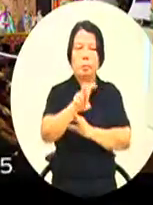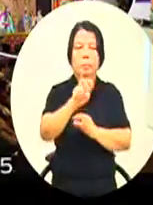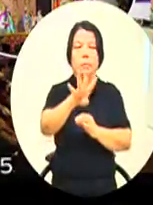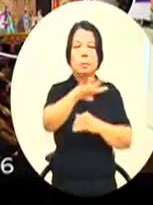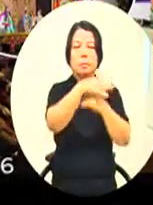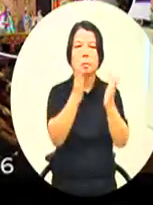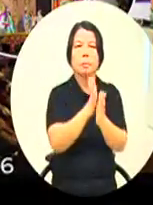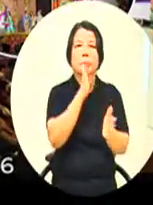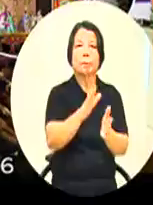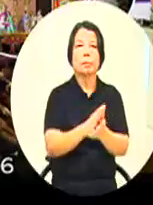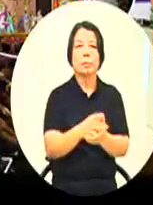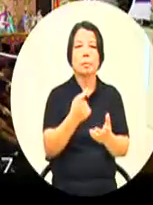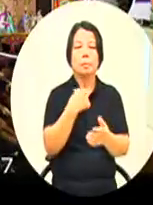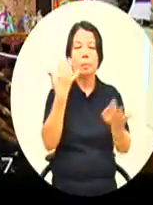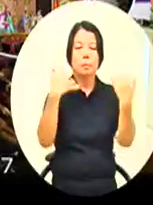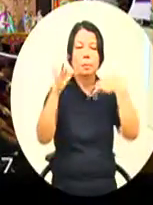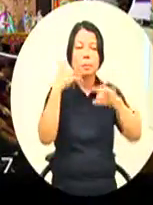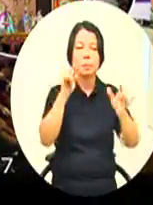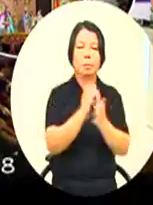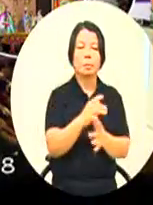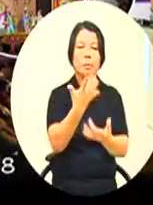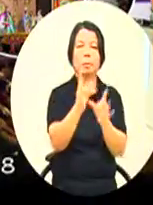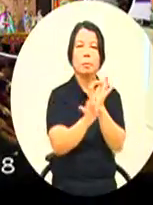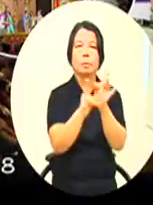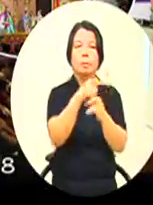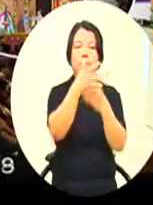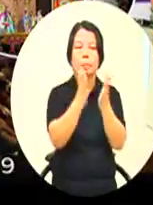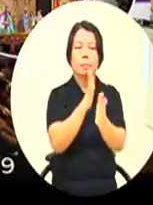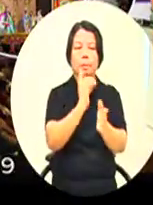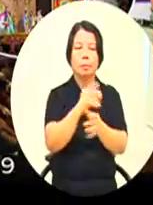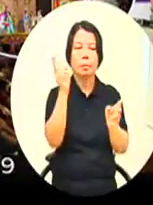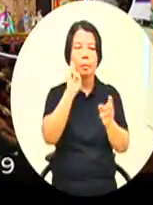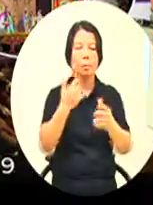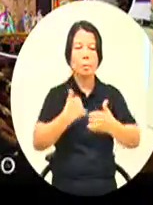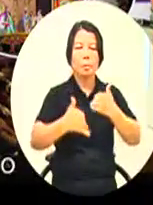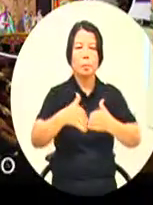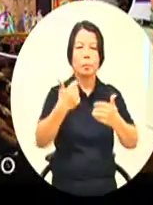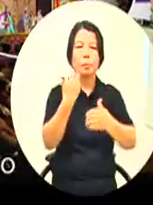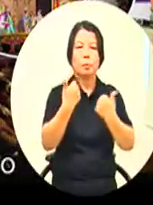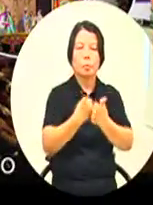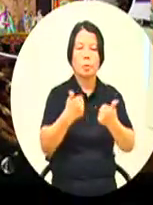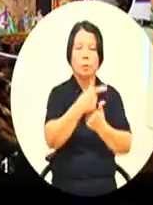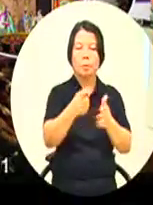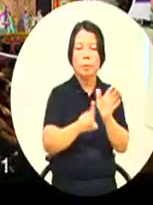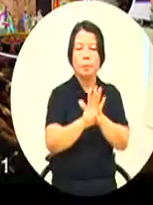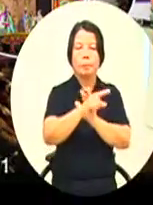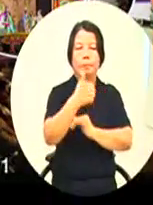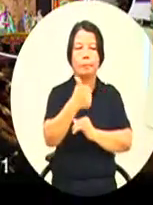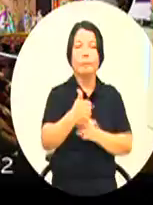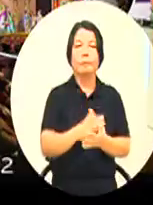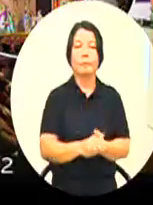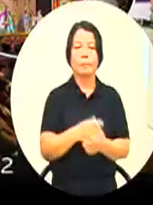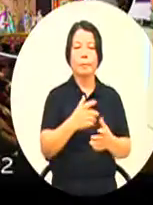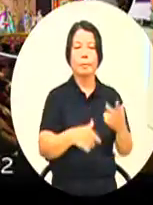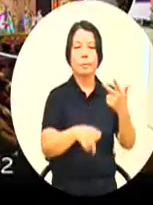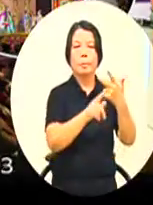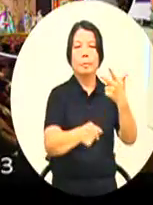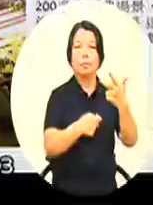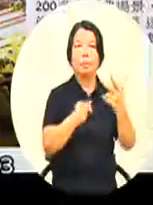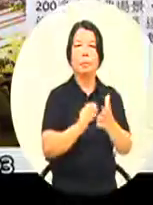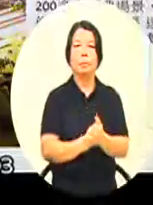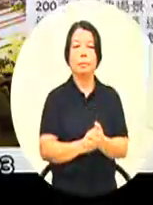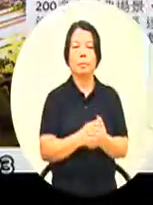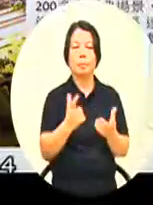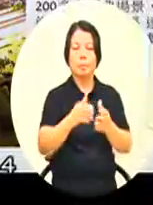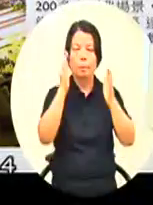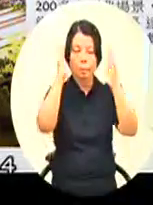歌仔戏、丽娜戏还有音乐会还有豫剧的一个精彩的表演节目。那在7月份呢，我们